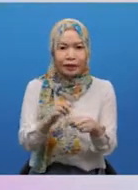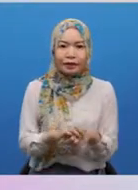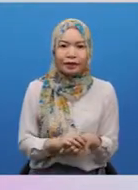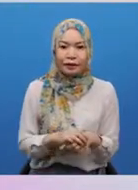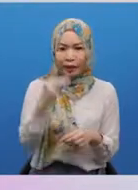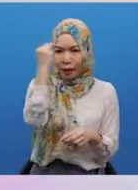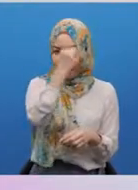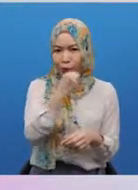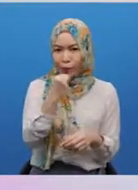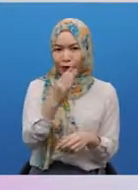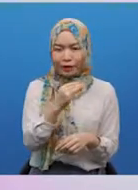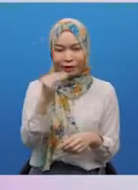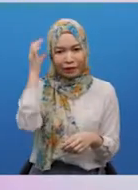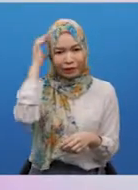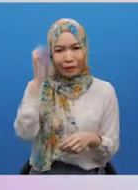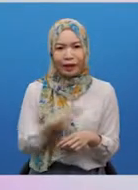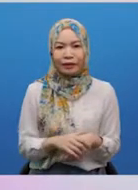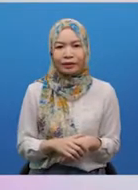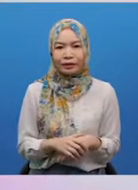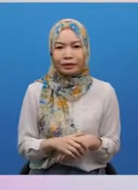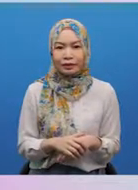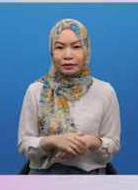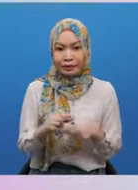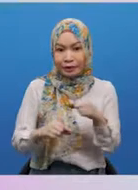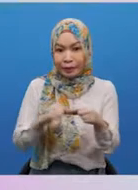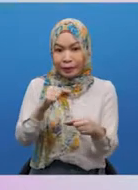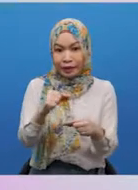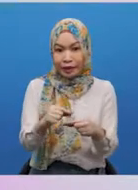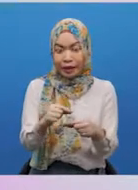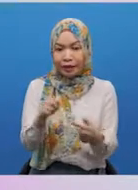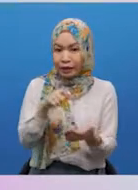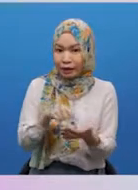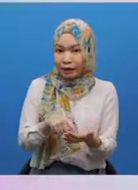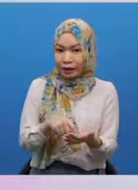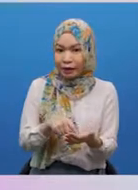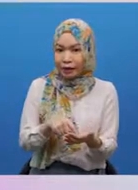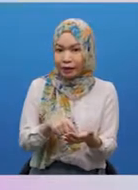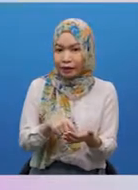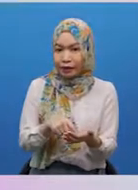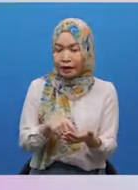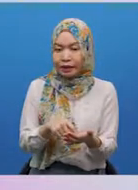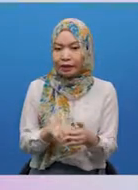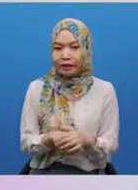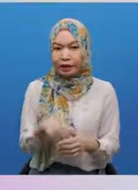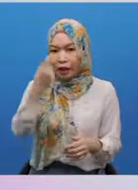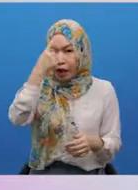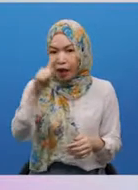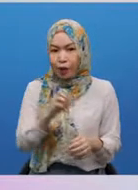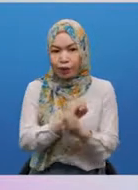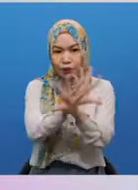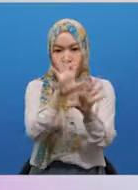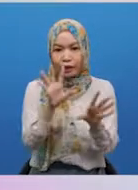dan gerak kepala. Gerak-geri yang mengiringi pengucapan berfungsi untuk